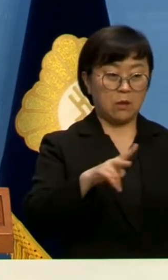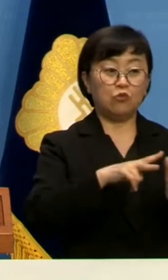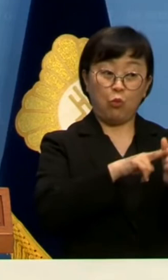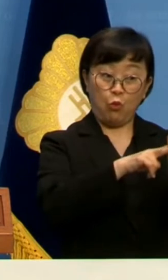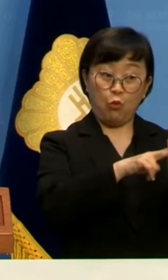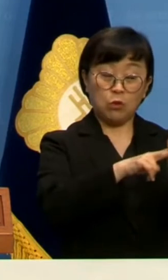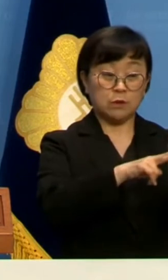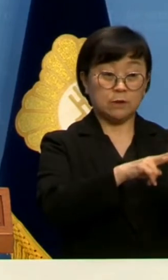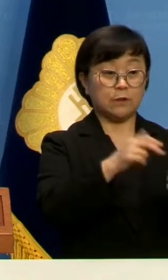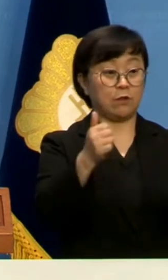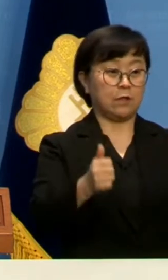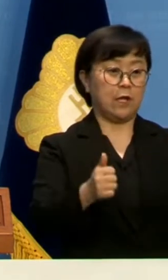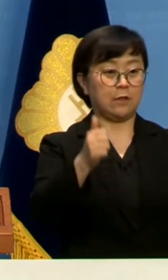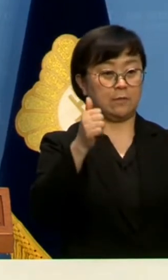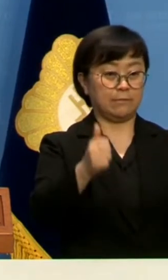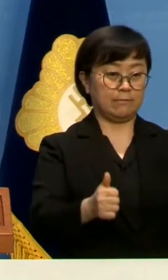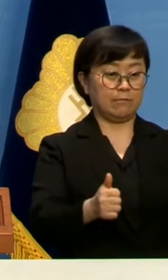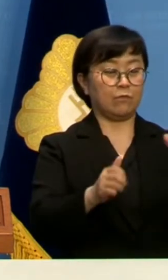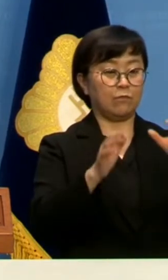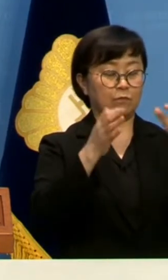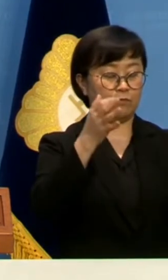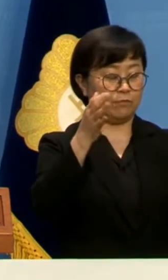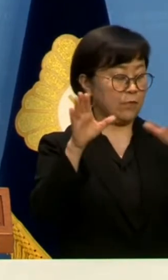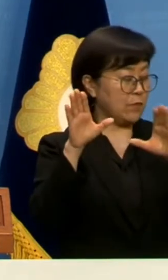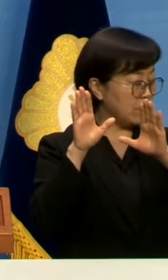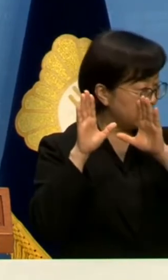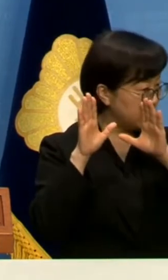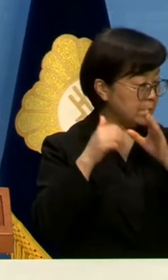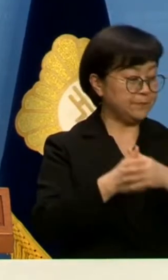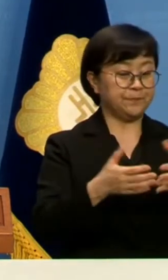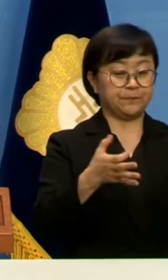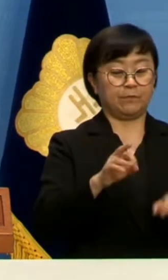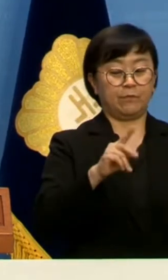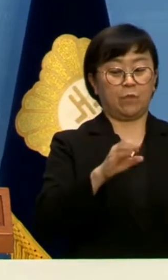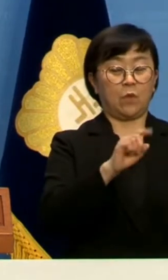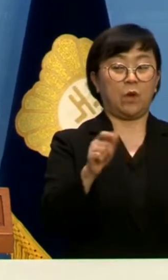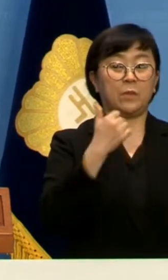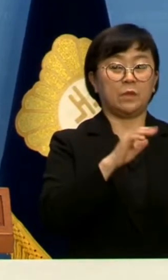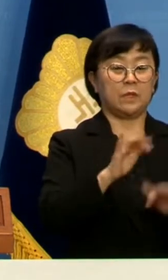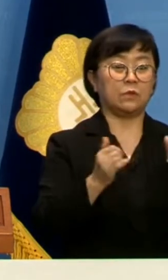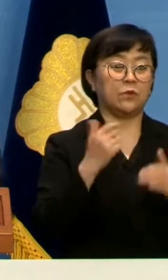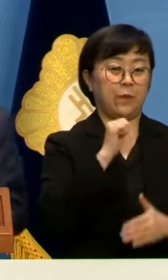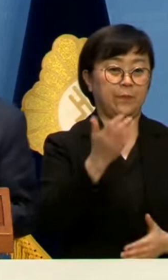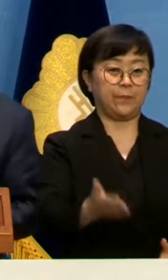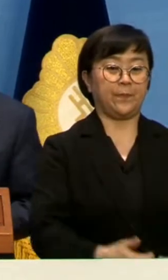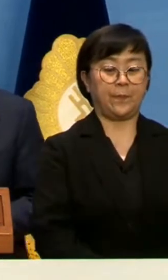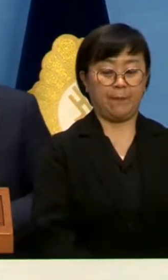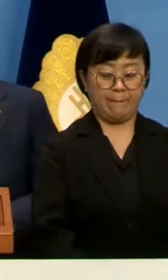나섰는지 보시기 바랍니다. 예. 김동화 변호사를 소개합니다.